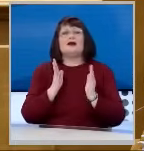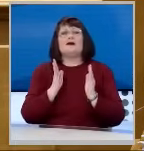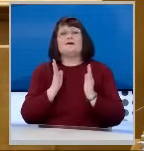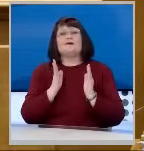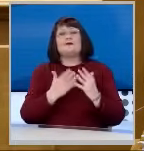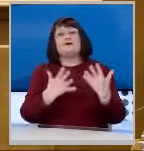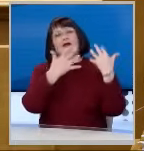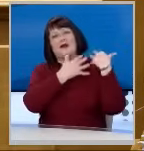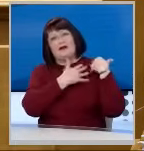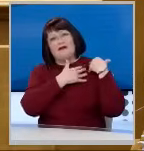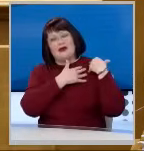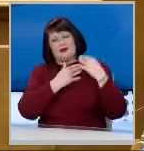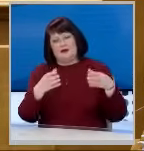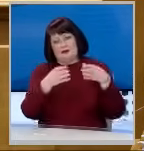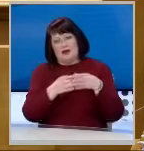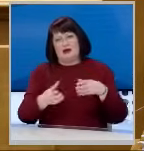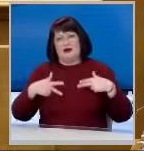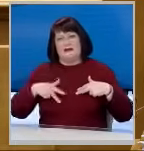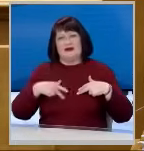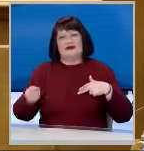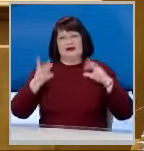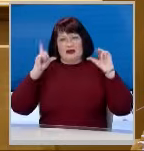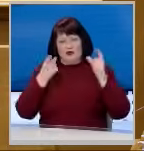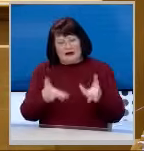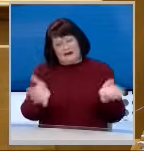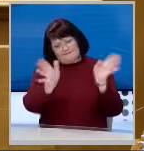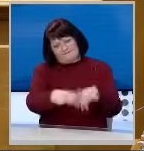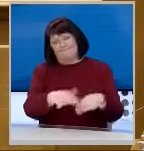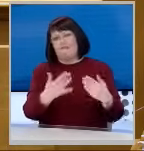ανέλαβε την ευθύνη της